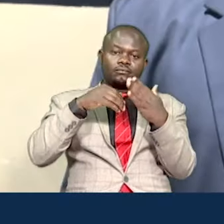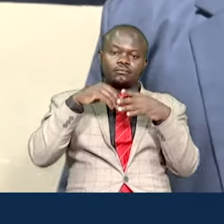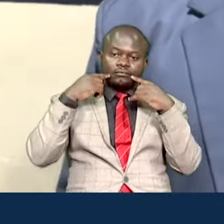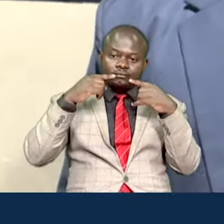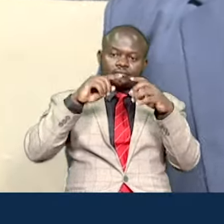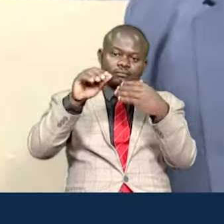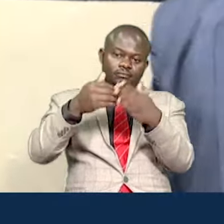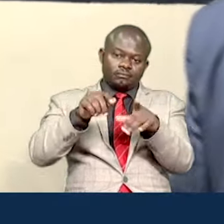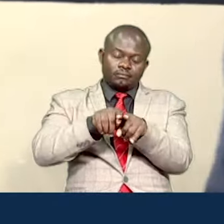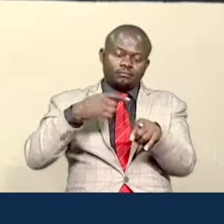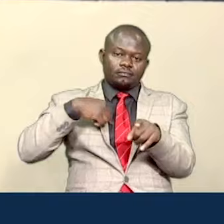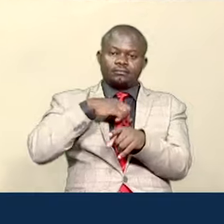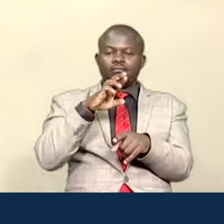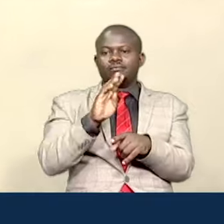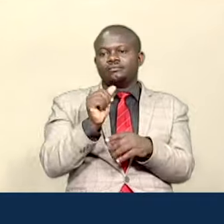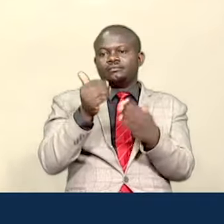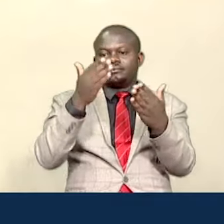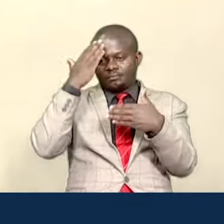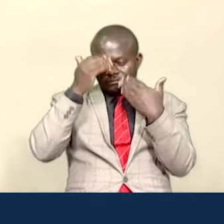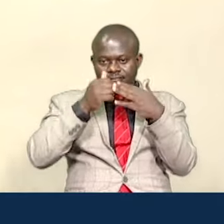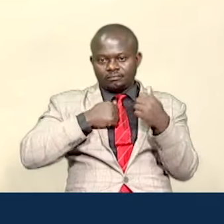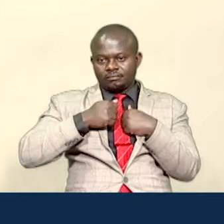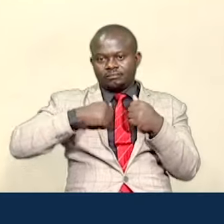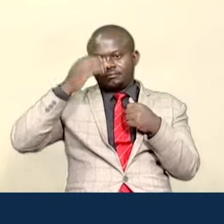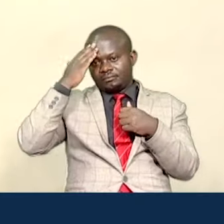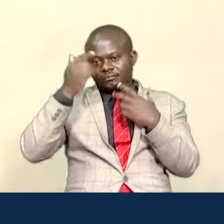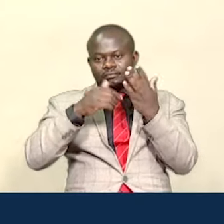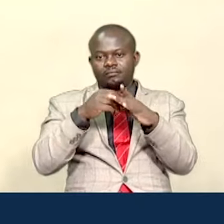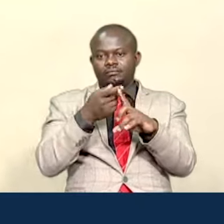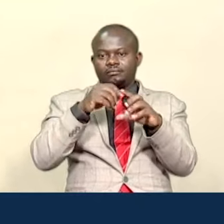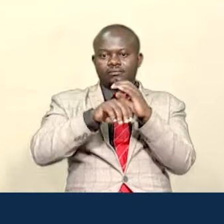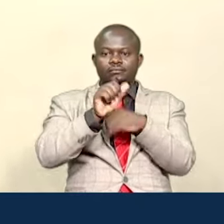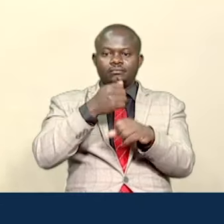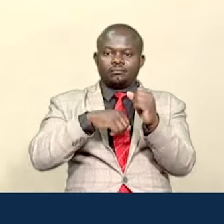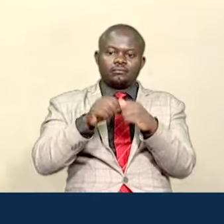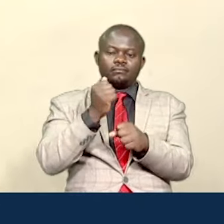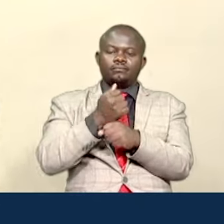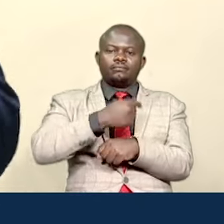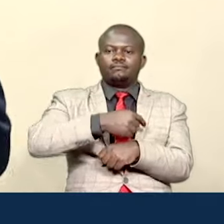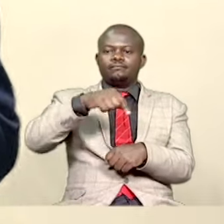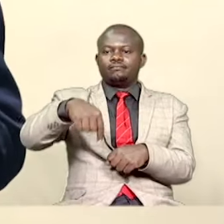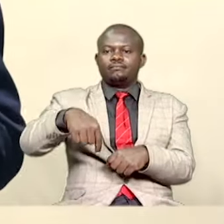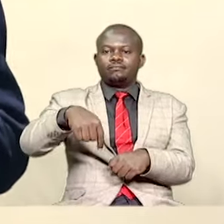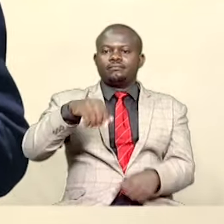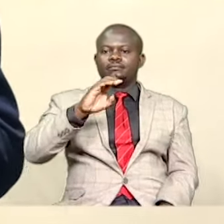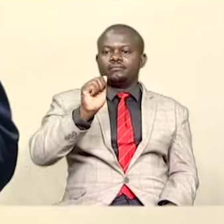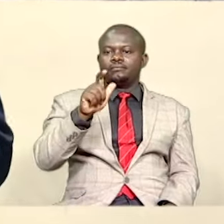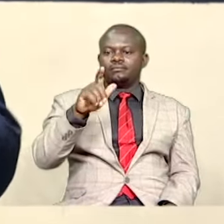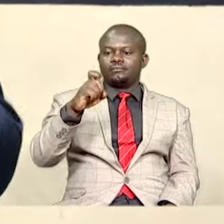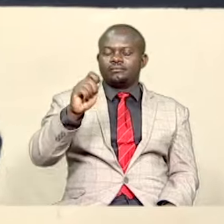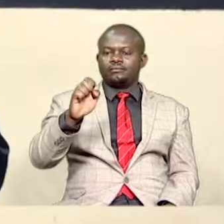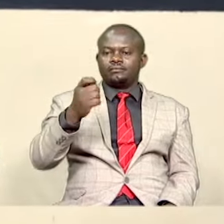hanze, natwe RBI turahari kugira ngo abanyarwanda bamenye ibyavuye mu bikorwa bakoze uyu munsi. Yandika Dexter Kaberuka, Televiziyo